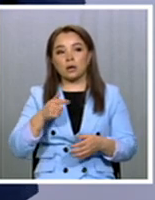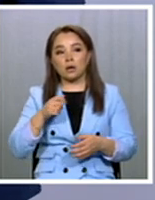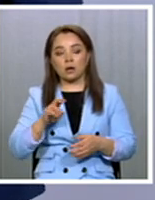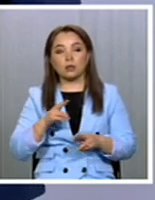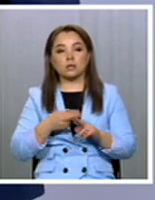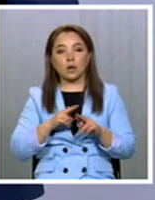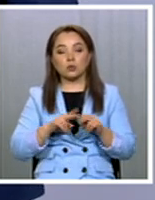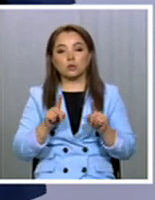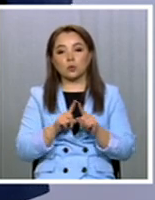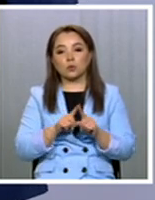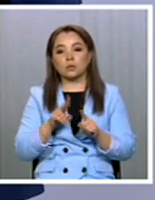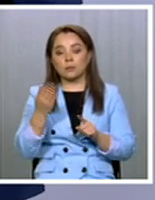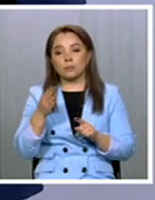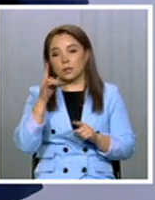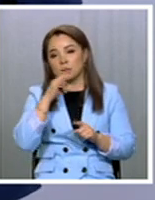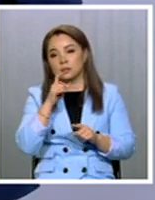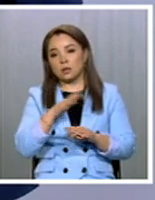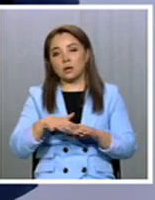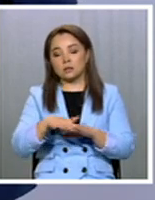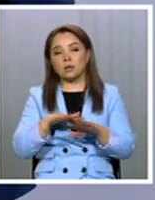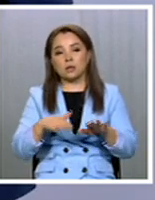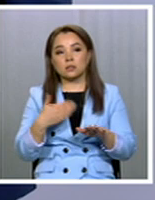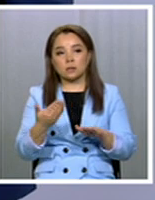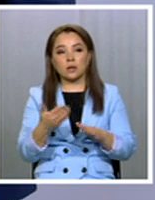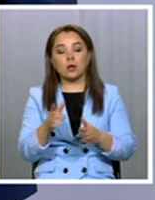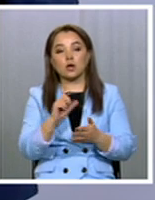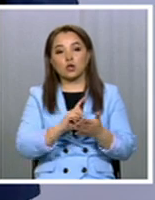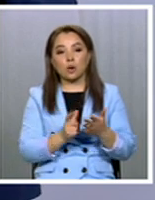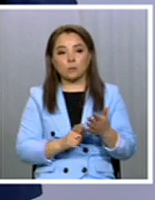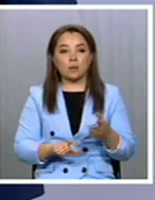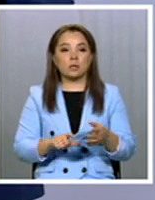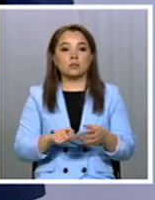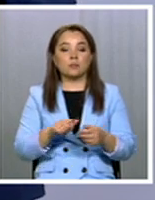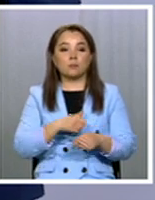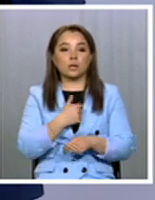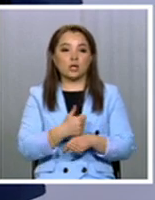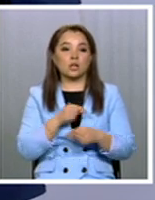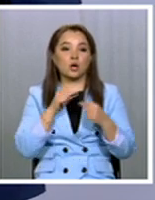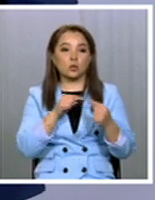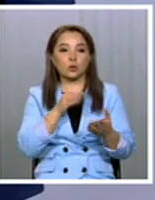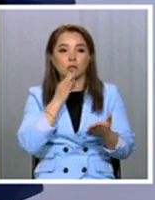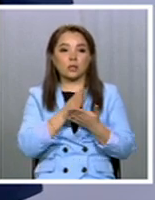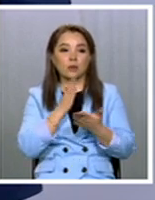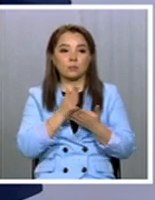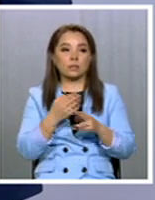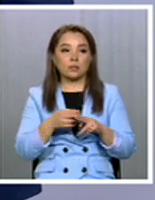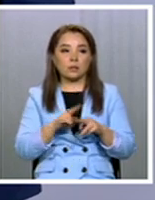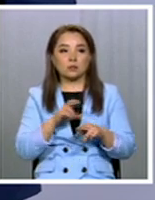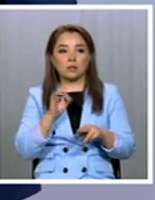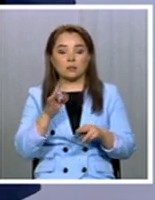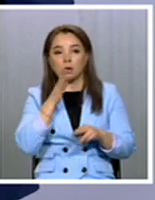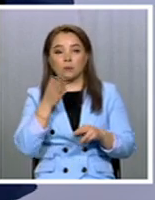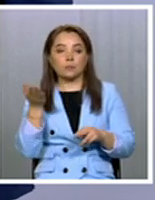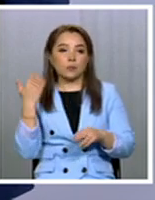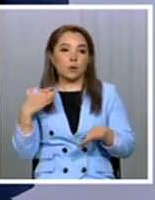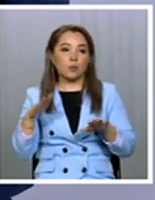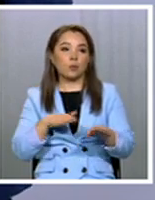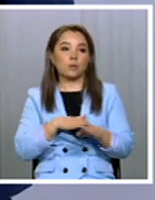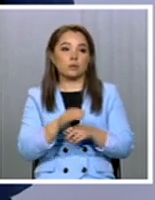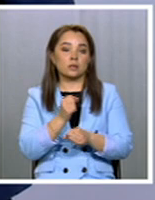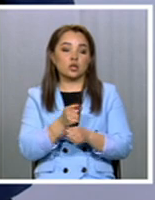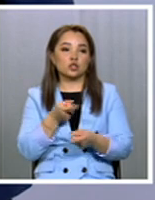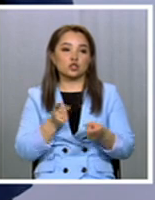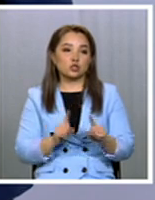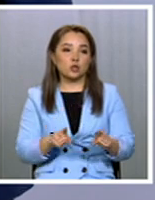қазақ халқының патшалыққа қарсы күресі. Қазақстандағы кеңес үкіметінің орнығу жолдары